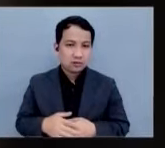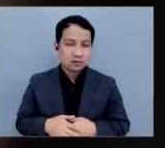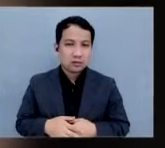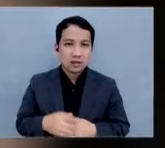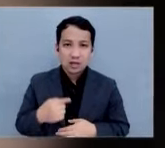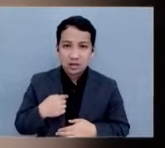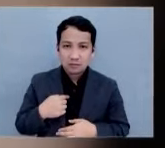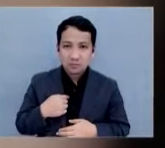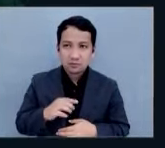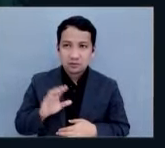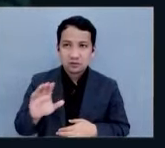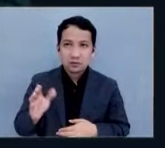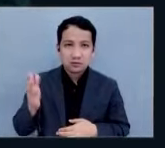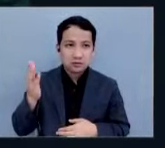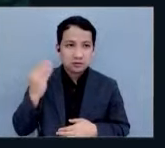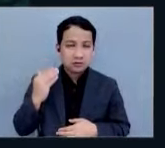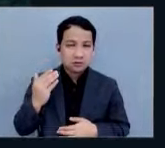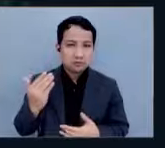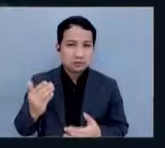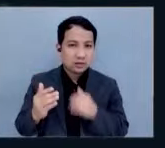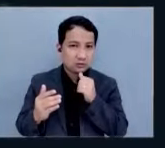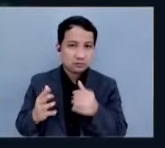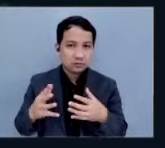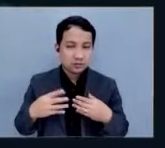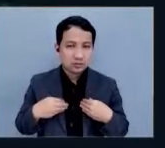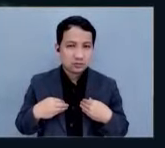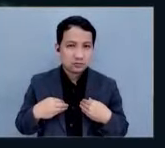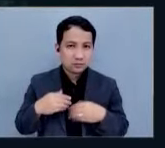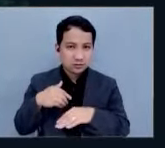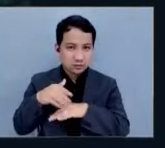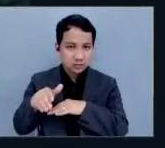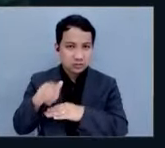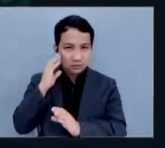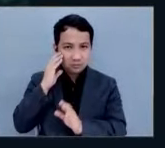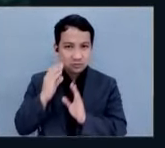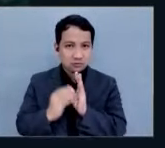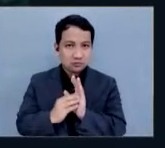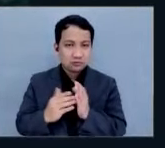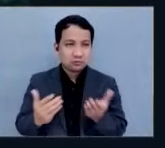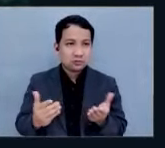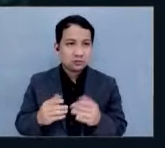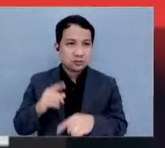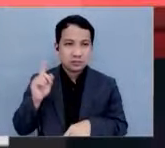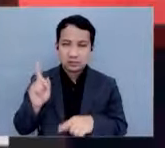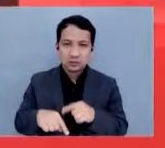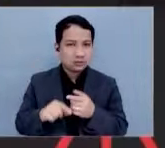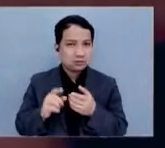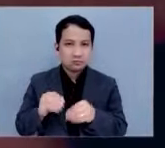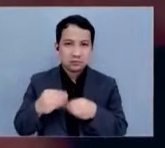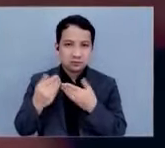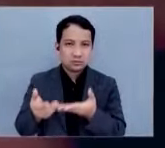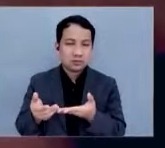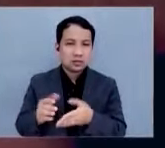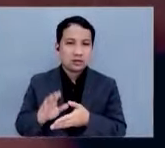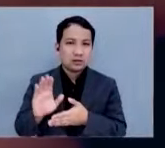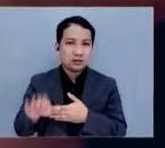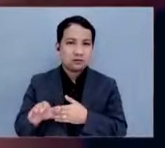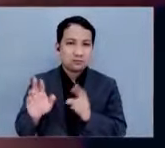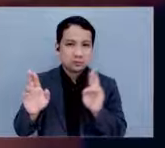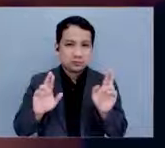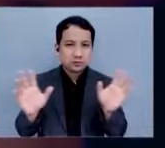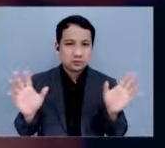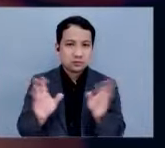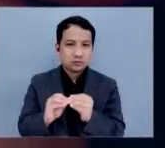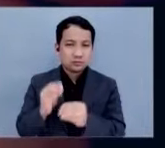sa akin yung mga hanggat hindi daw po ako nagsisend ng iba pang video. Hindi daw po na ibang video. Abangan ang kabuang kwento